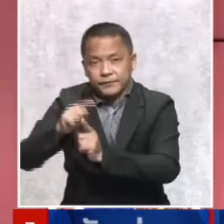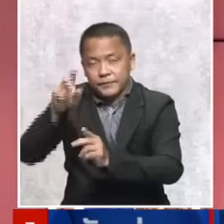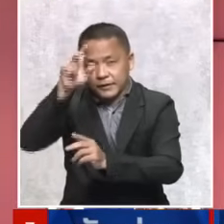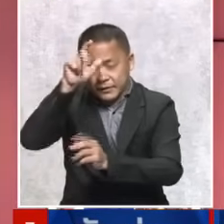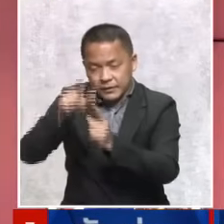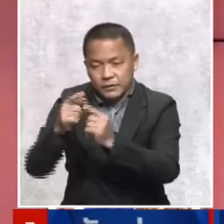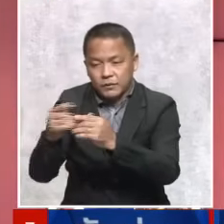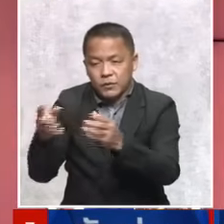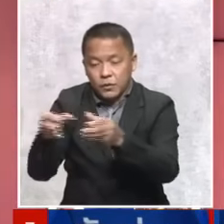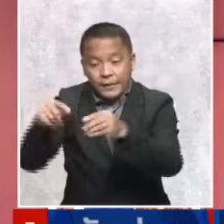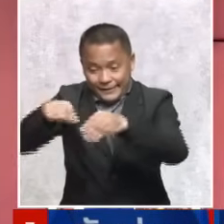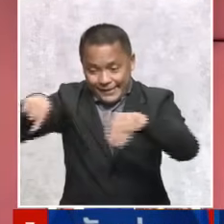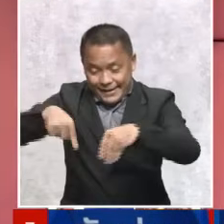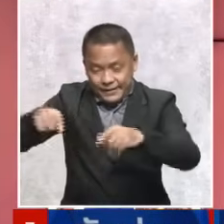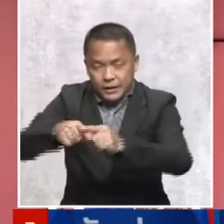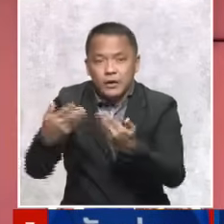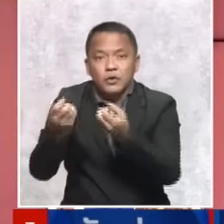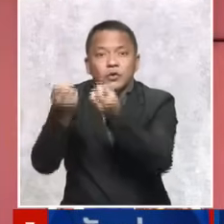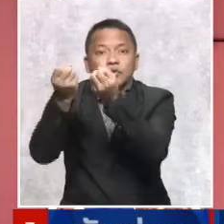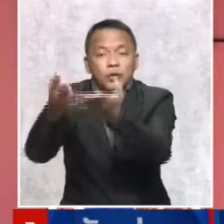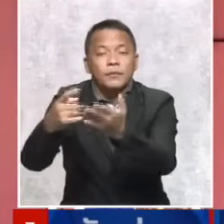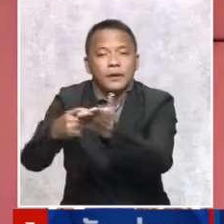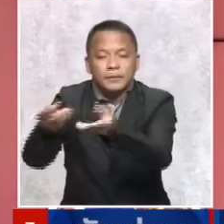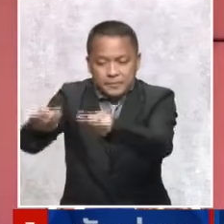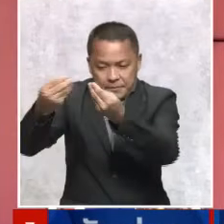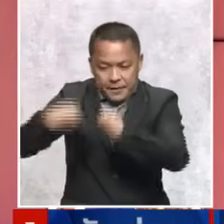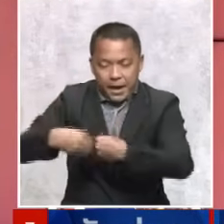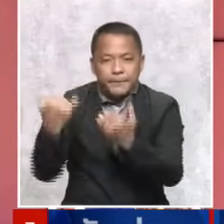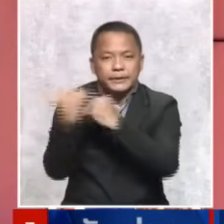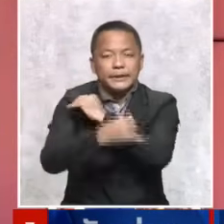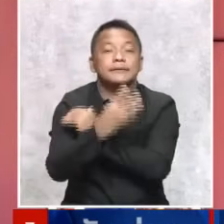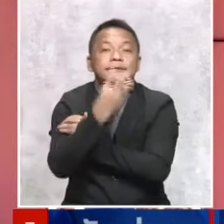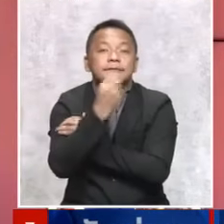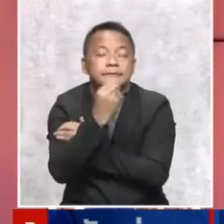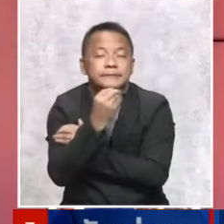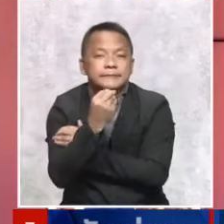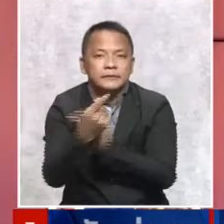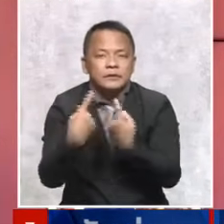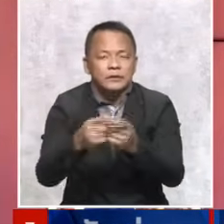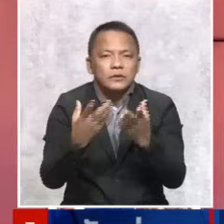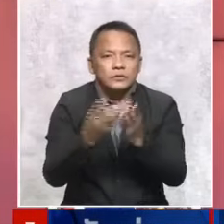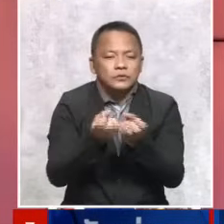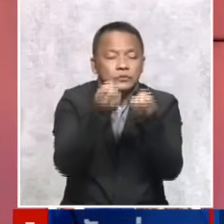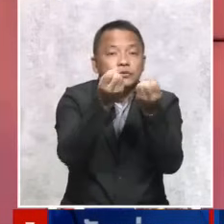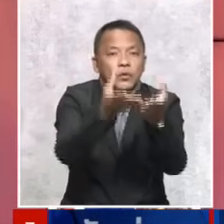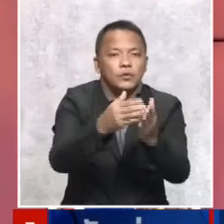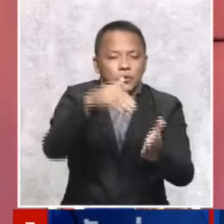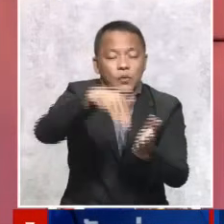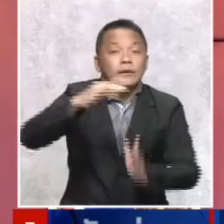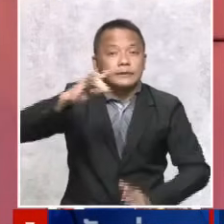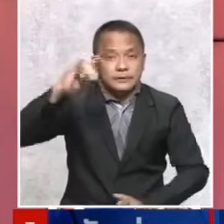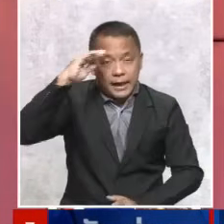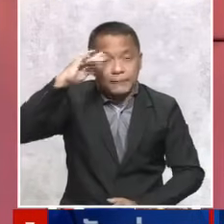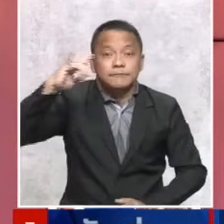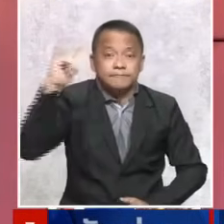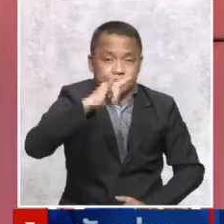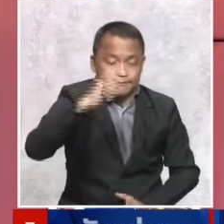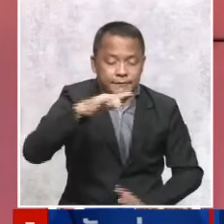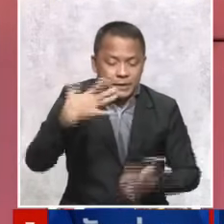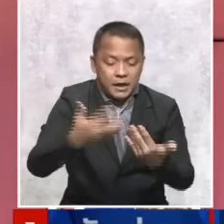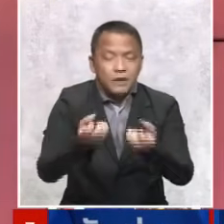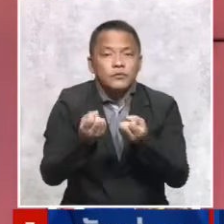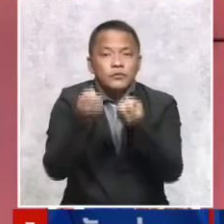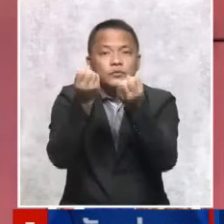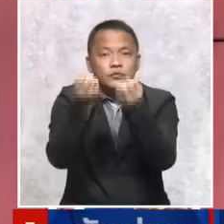ดกันกับฉนวนกาซาแล้วส่งตัวประกันกลับมายังประเทศอิสราเอลโดยส่งไปไว้ที่ฐานทัพอากาศหลังจากนั้นนะคะ